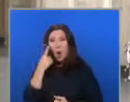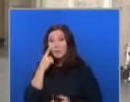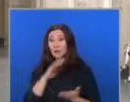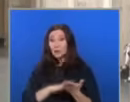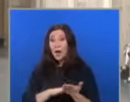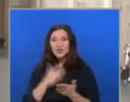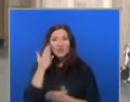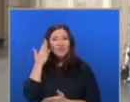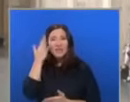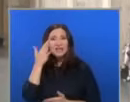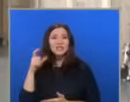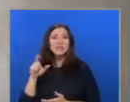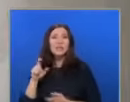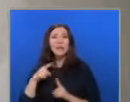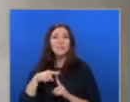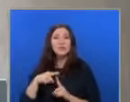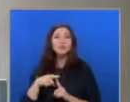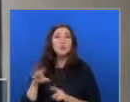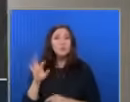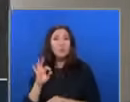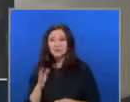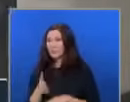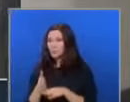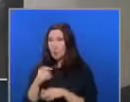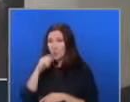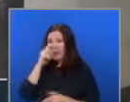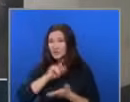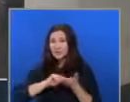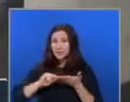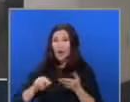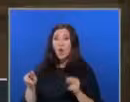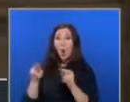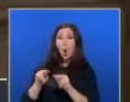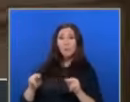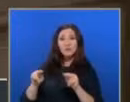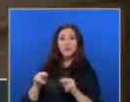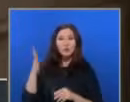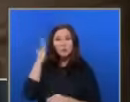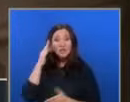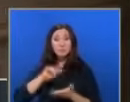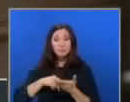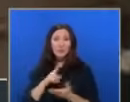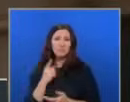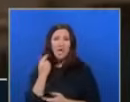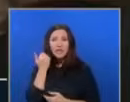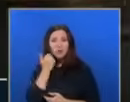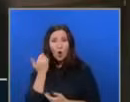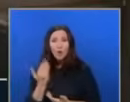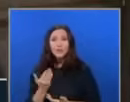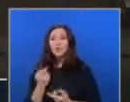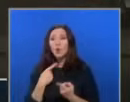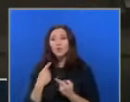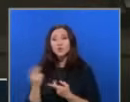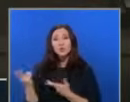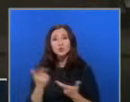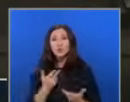да докаже тезата си, че Сали Табаков и Закир Османов са подпомогнали главния секретар на Образователното министерство да сключи неизгодни договори за доставката